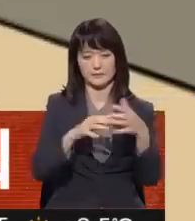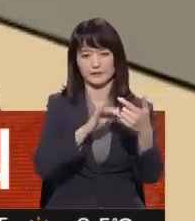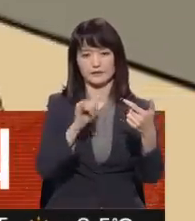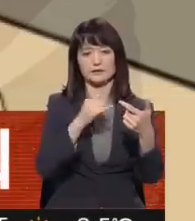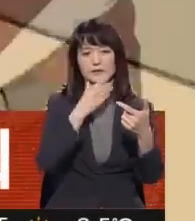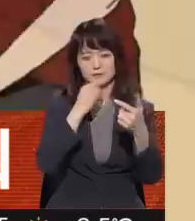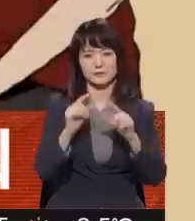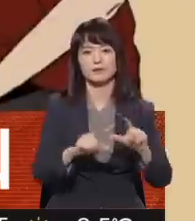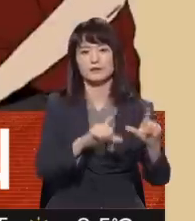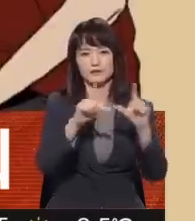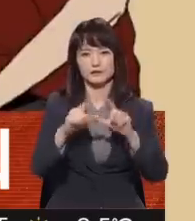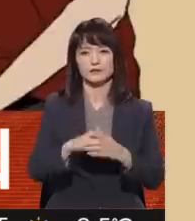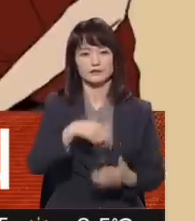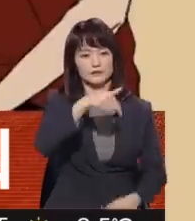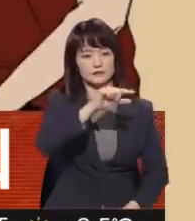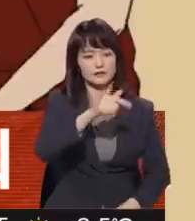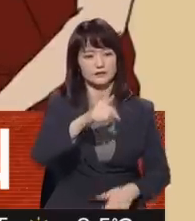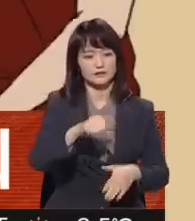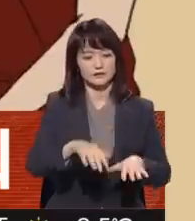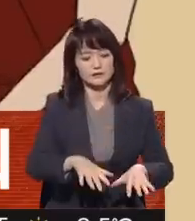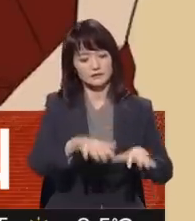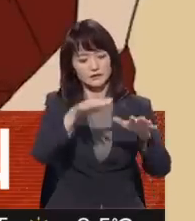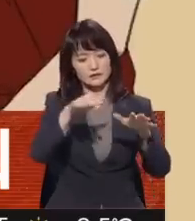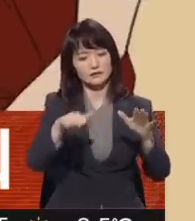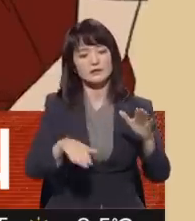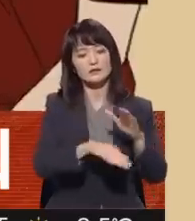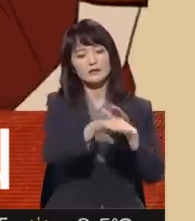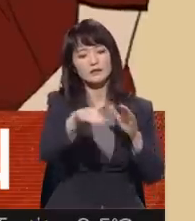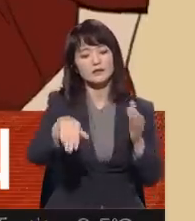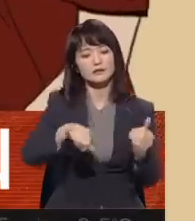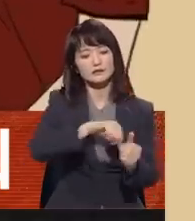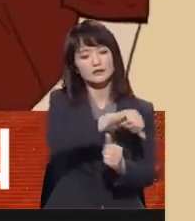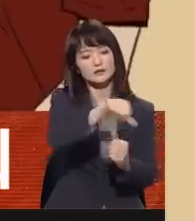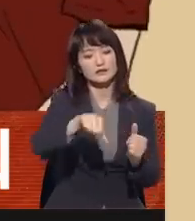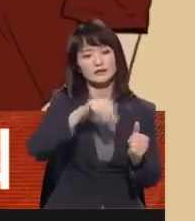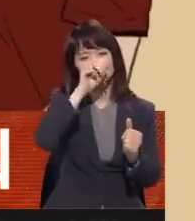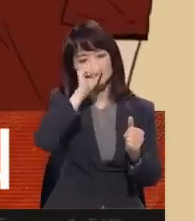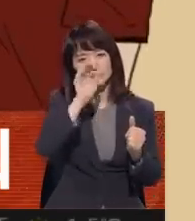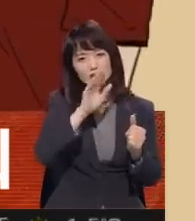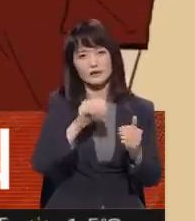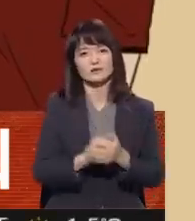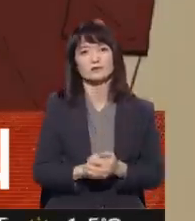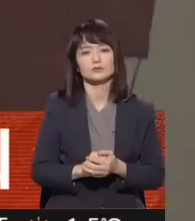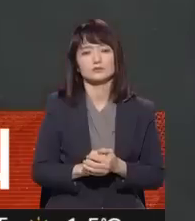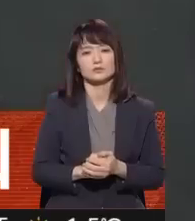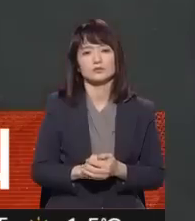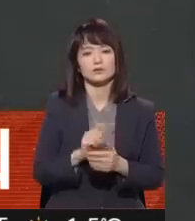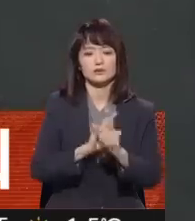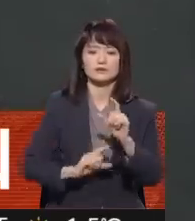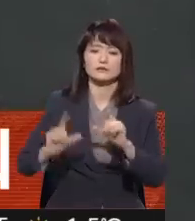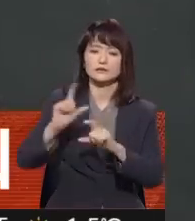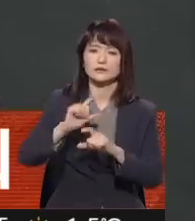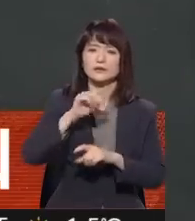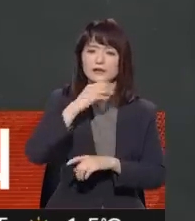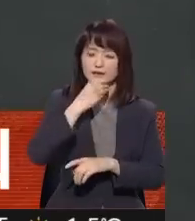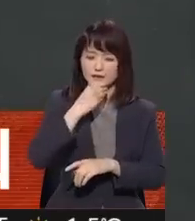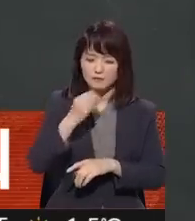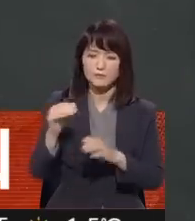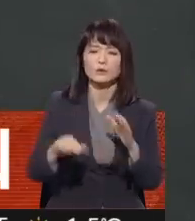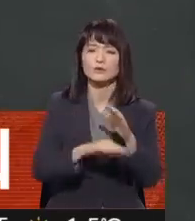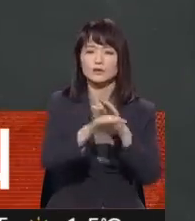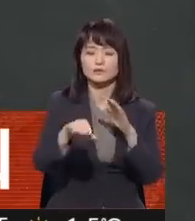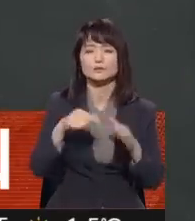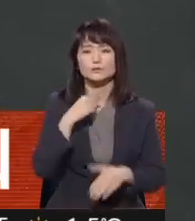전시는 사실 자라온 가정 환경이 좋지 않았습니다 그렇기 때문에 더 단란한 가정을 항상 꿈꿨고 그랬기 때문에 또 아이들과 아내에게